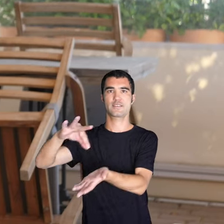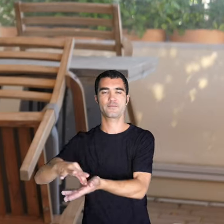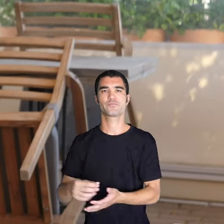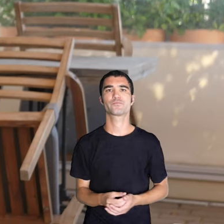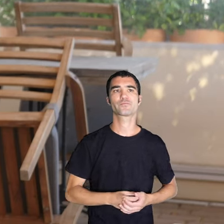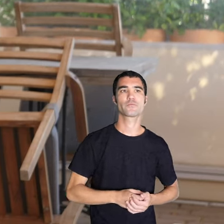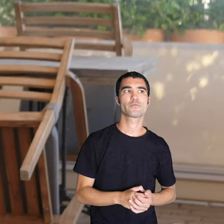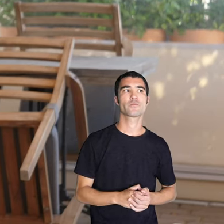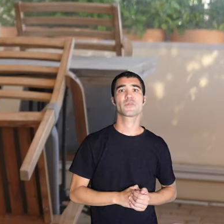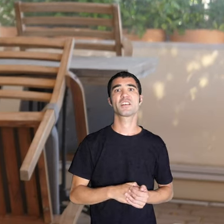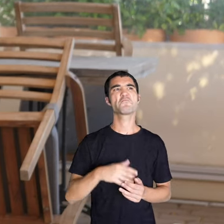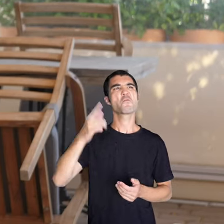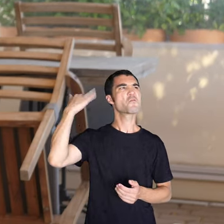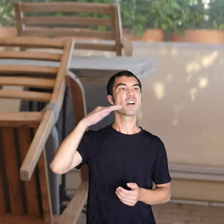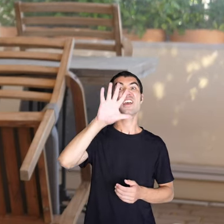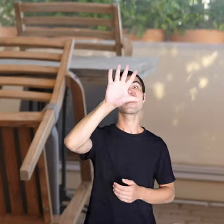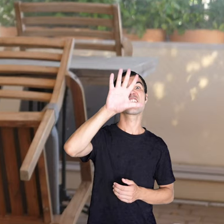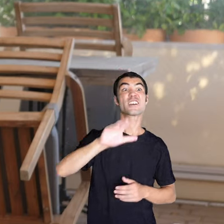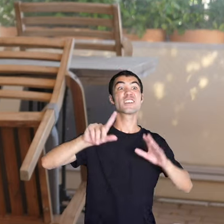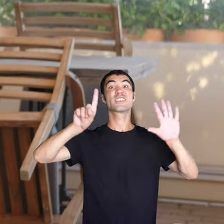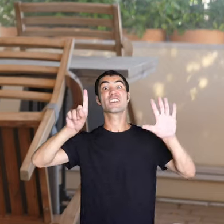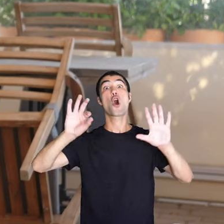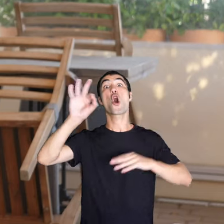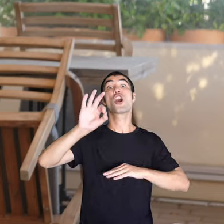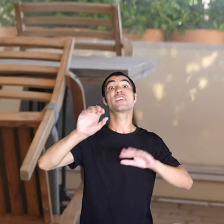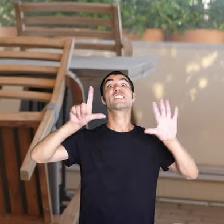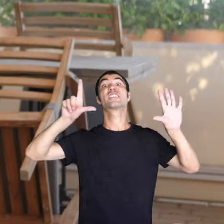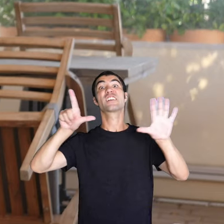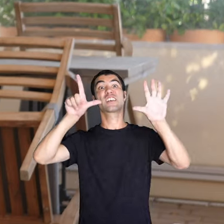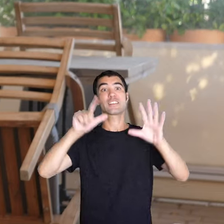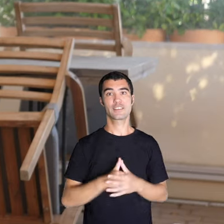era 5 o 6 o 7, e gli parlano di perché?